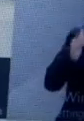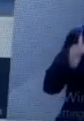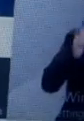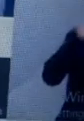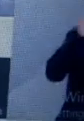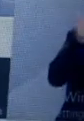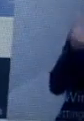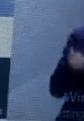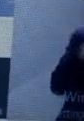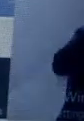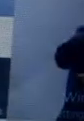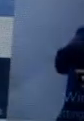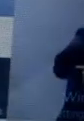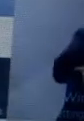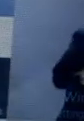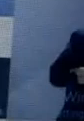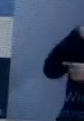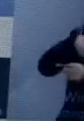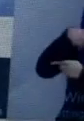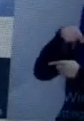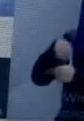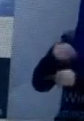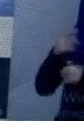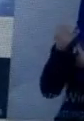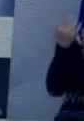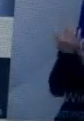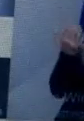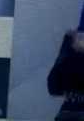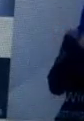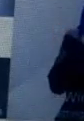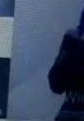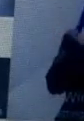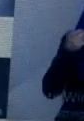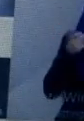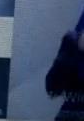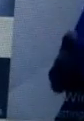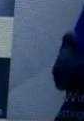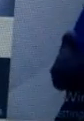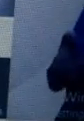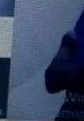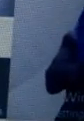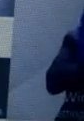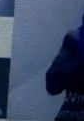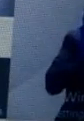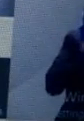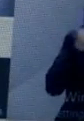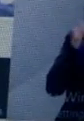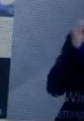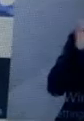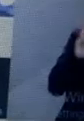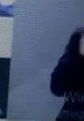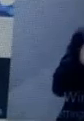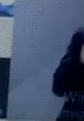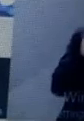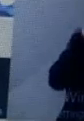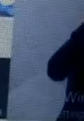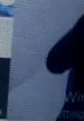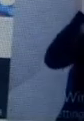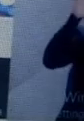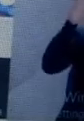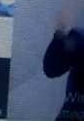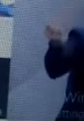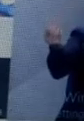PKPP ini setelah mendapat nasihat daripada Kementerian Kesihatan. Kementerian Pendidikan akan membuat